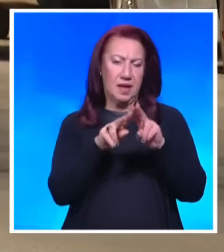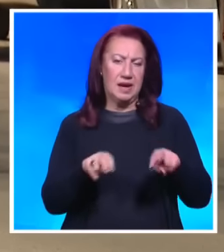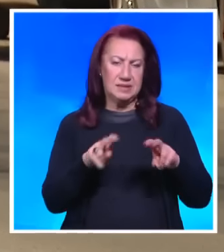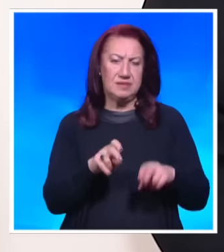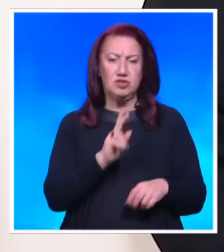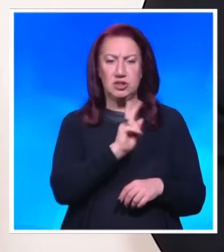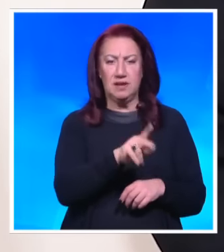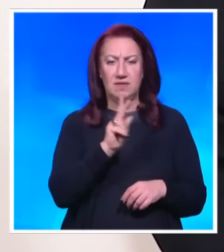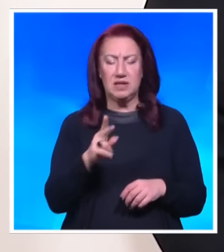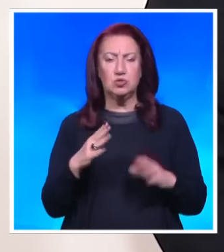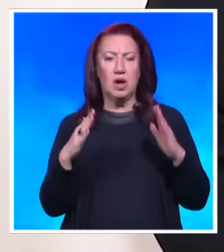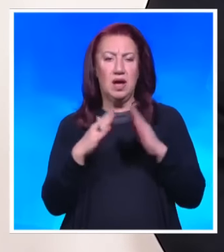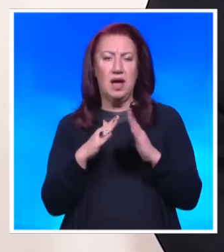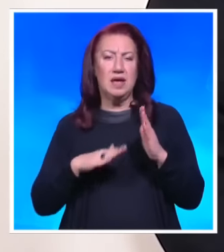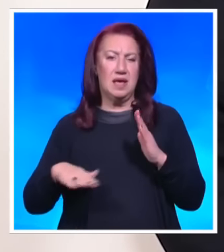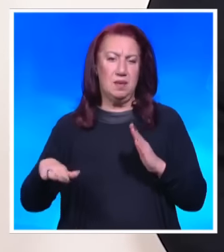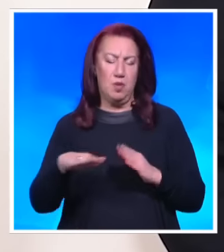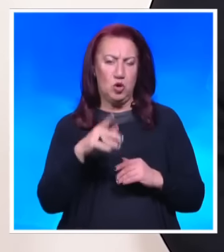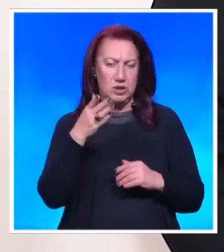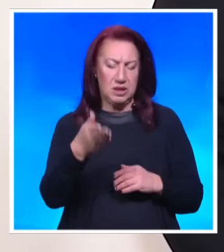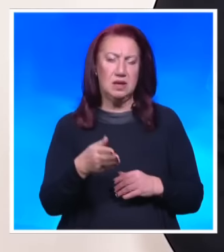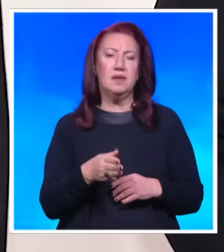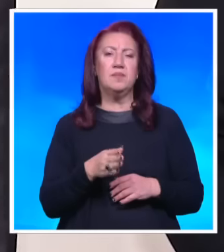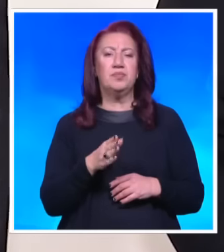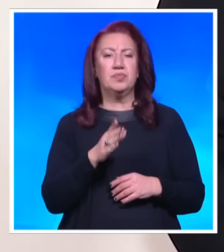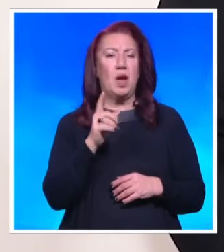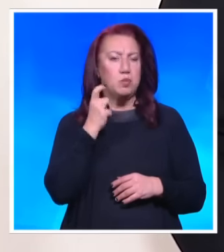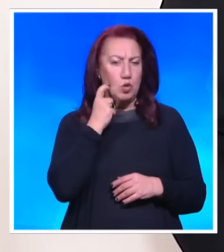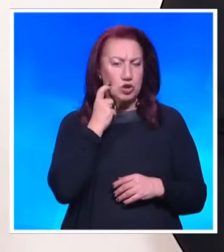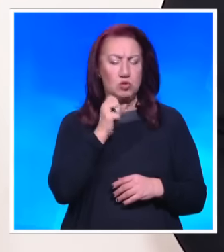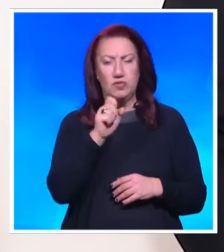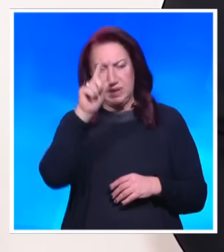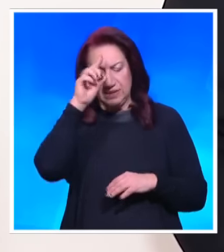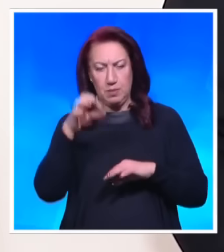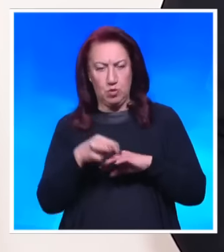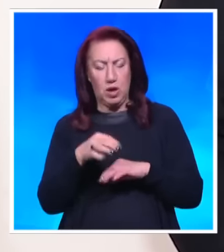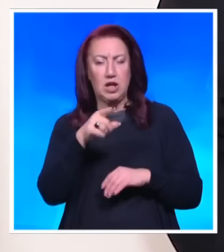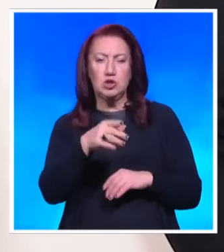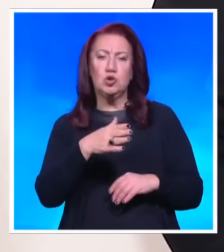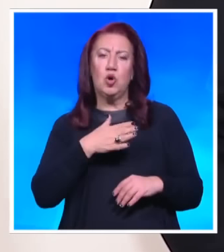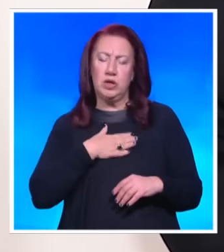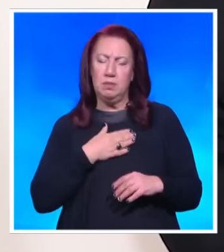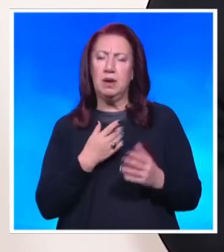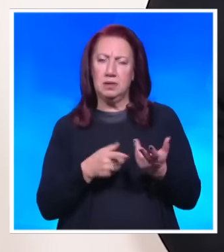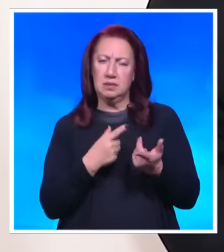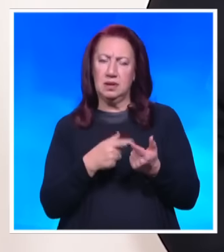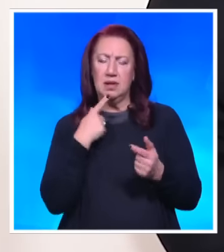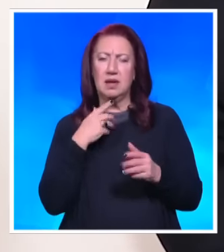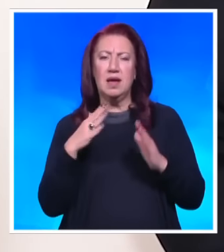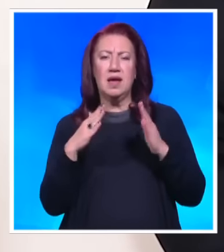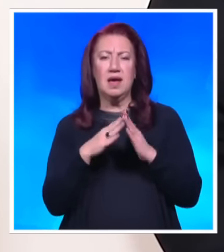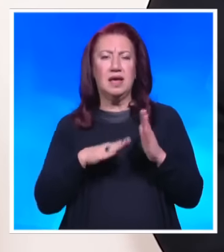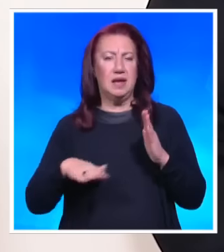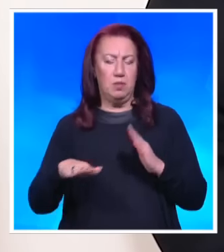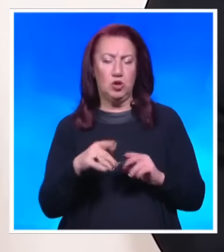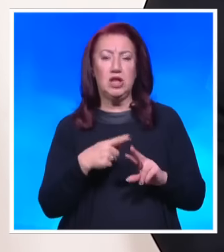му. Той фиктивно владее доста имота, но на негово име и на името на управляваните